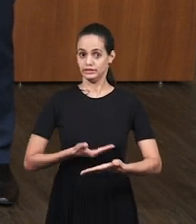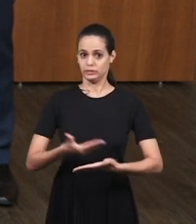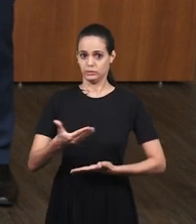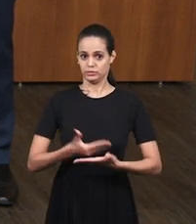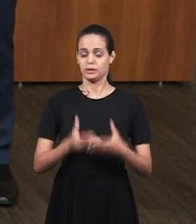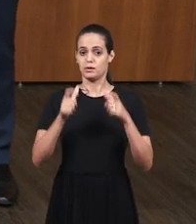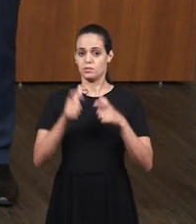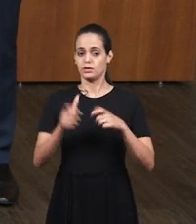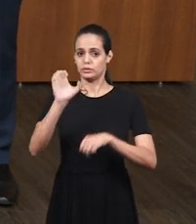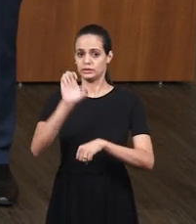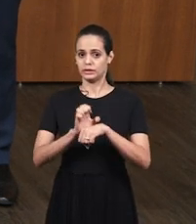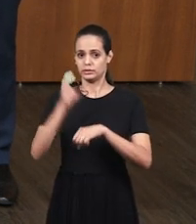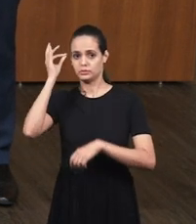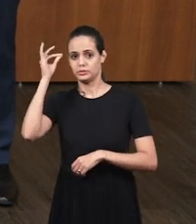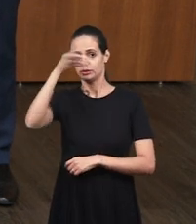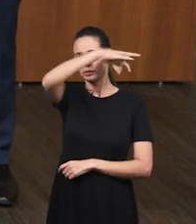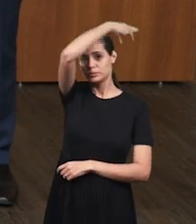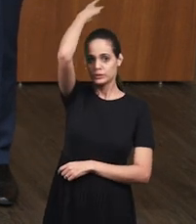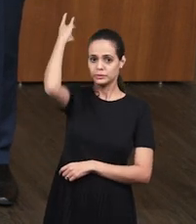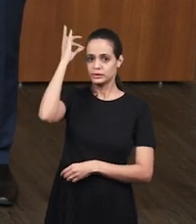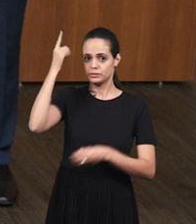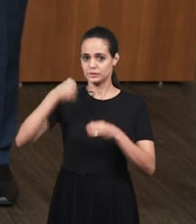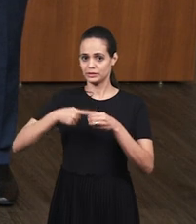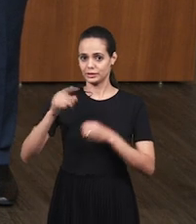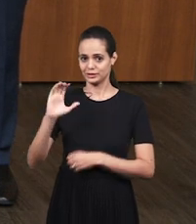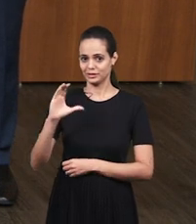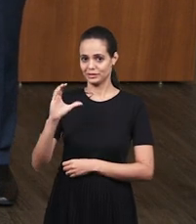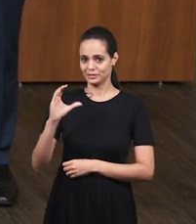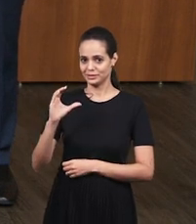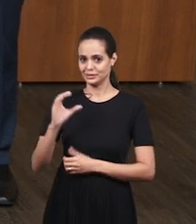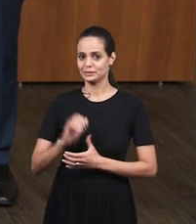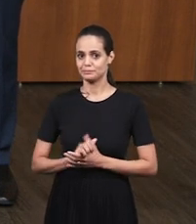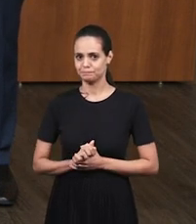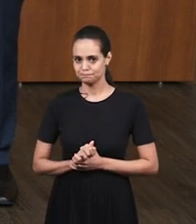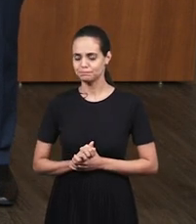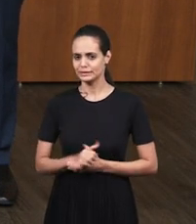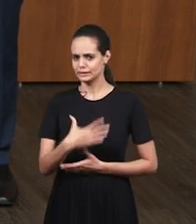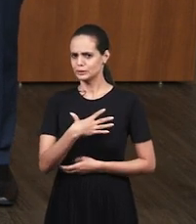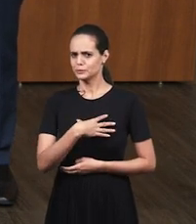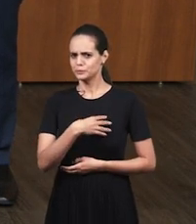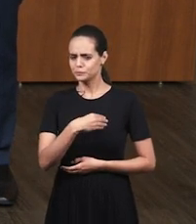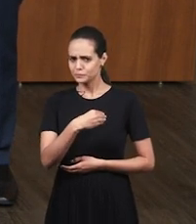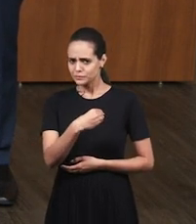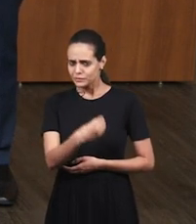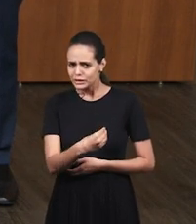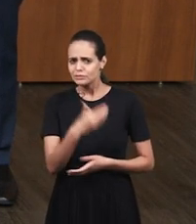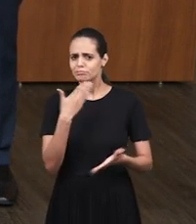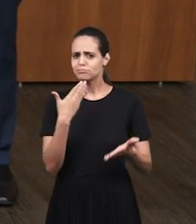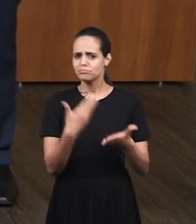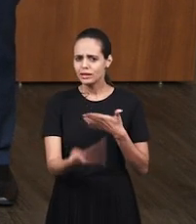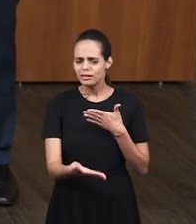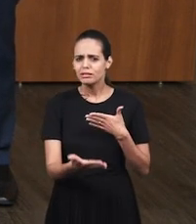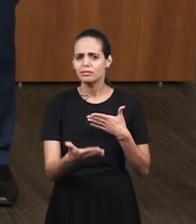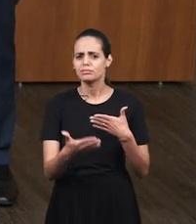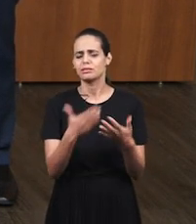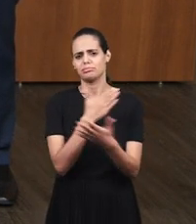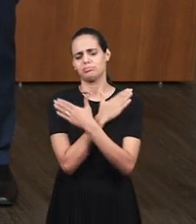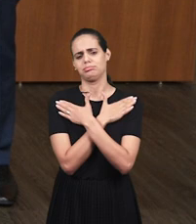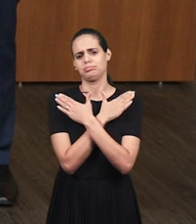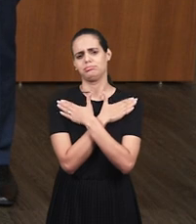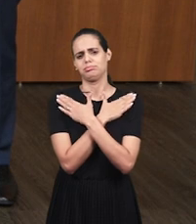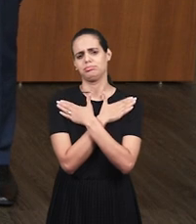одна из города Кариасики в штате Спириту-Санту, у нее старший сын потерял работу на этой